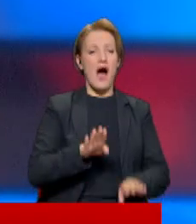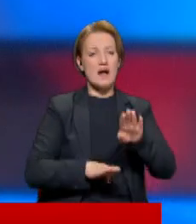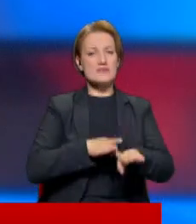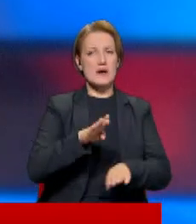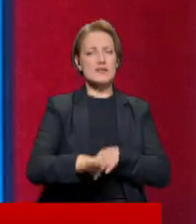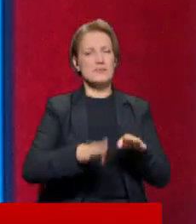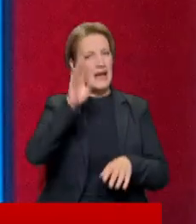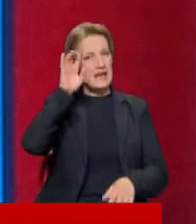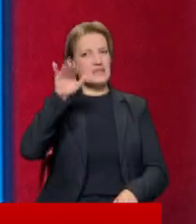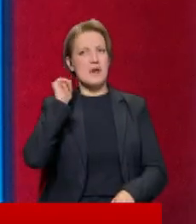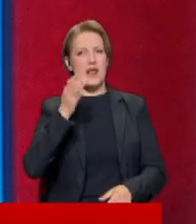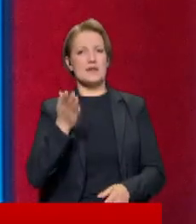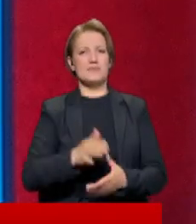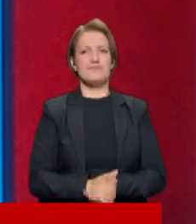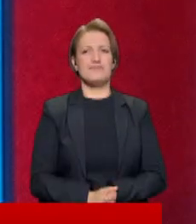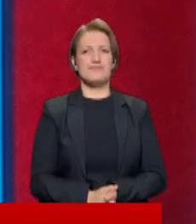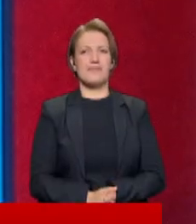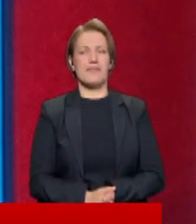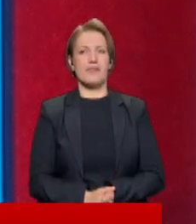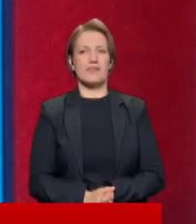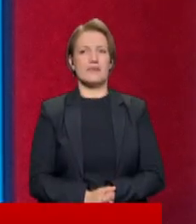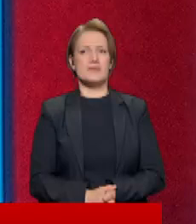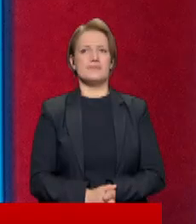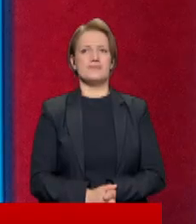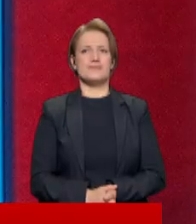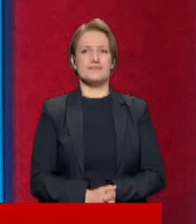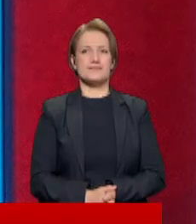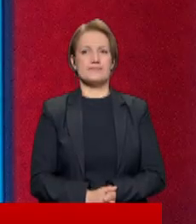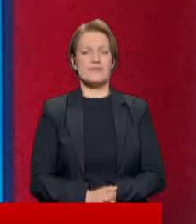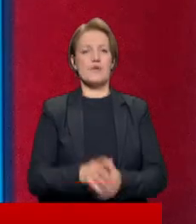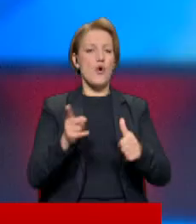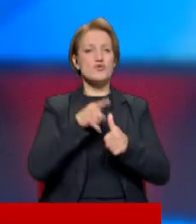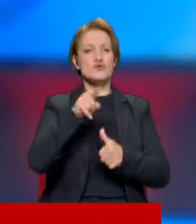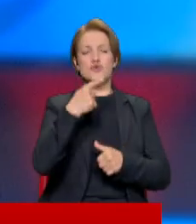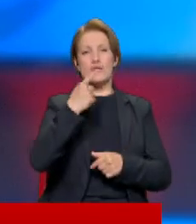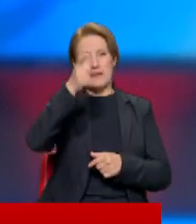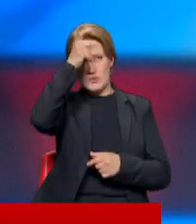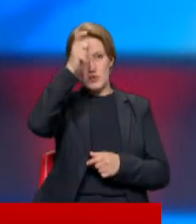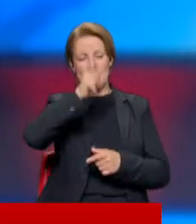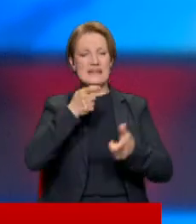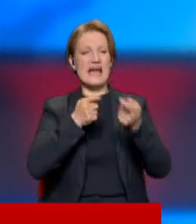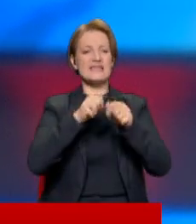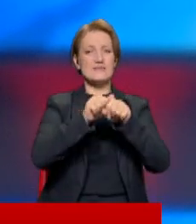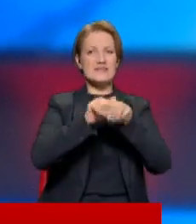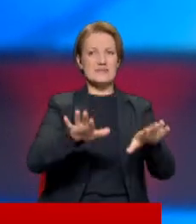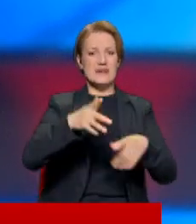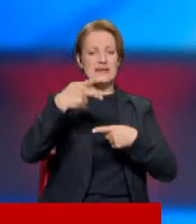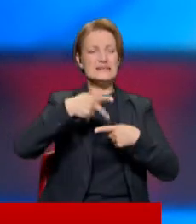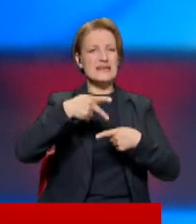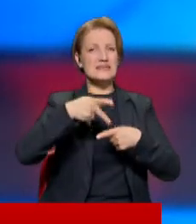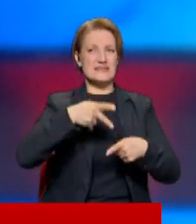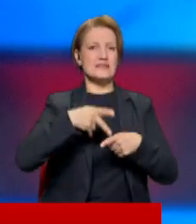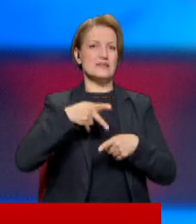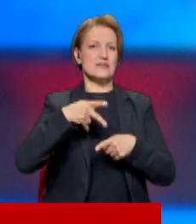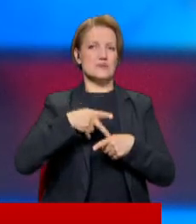ezbere dayalı sistem olabilir miyiz yönetmeliyim ilgili grafiğimizi ekranımızı değiştirmek Biz Türkiye'de eğitim sisteminde bir zihinsel soykırım